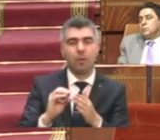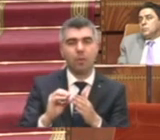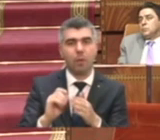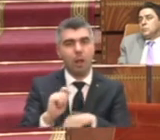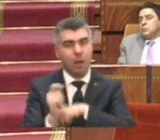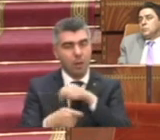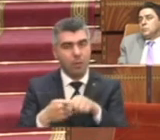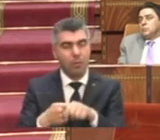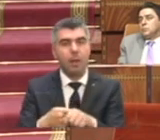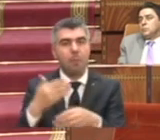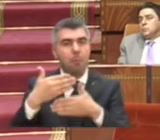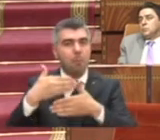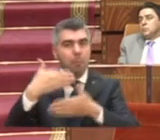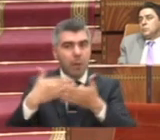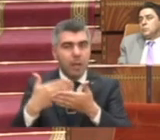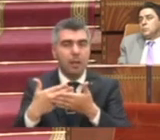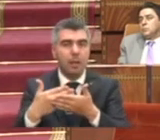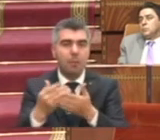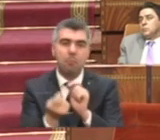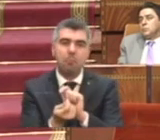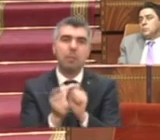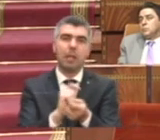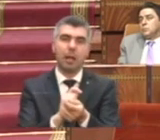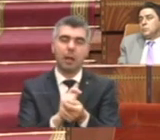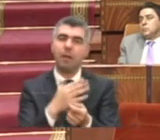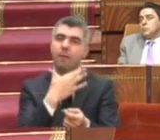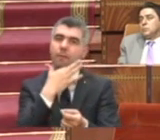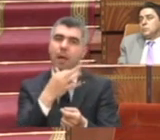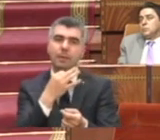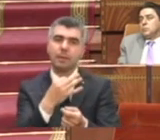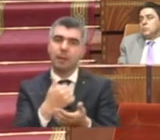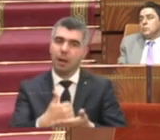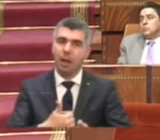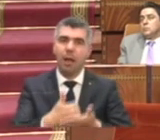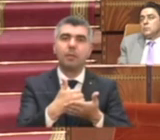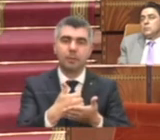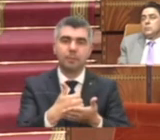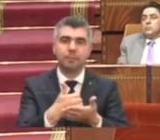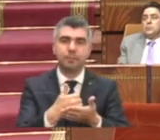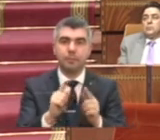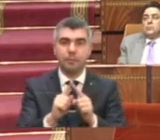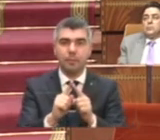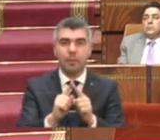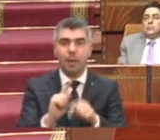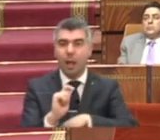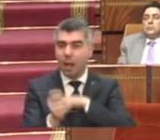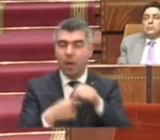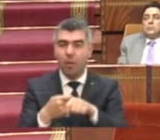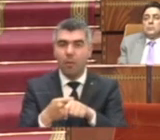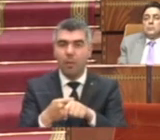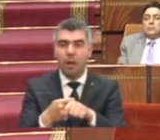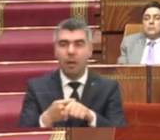القروي في خصوص البناء خصها تبدل لتيسير هاد الحق هذا، وخصوصا انه القرويين ما عمرهم تيطلبوا شي مساعده من